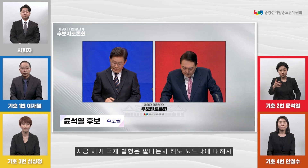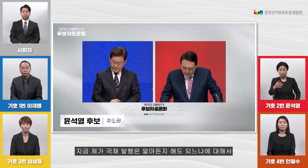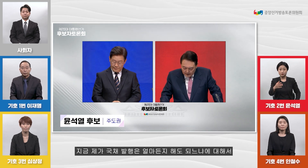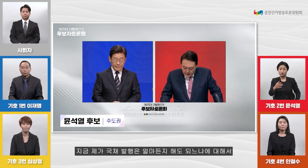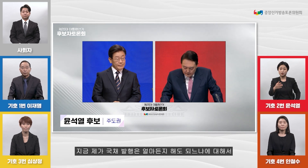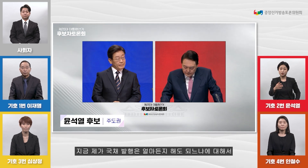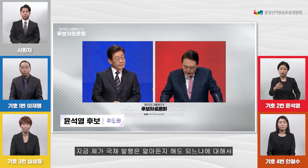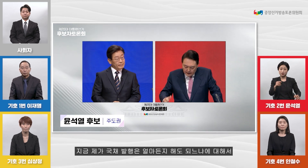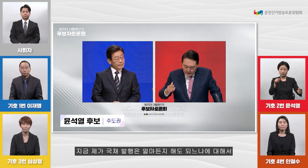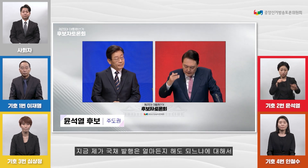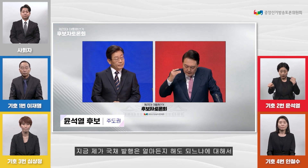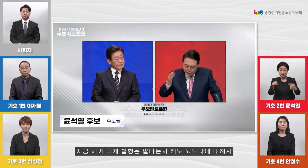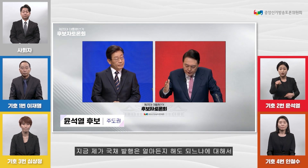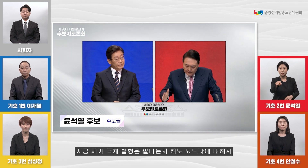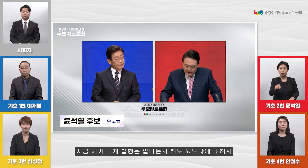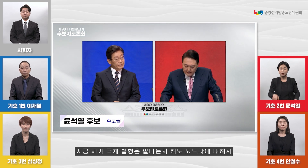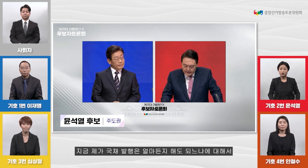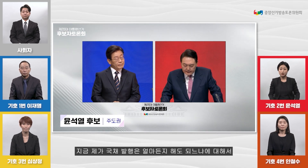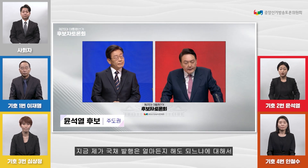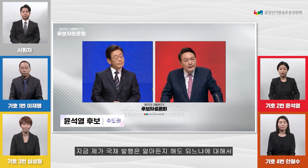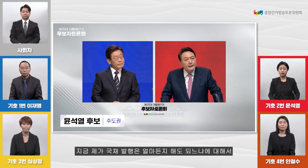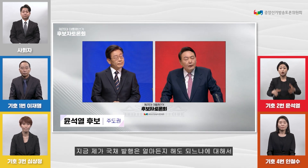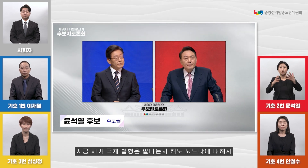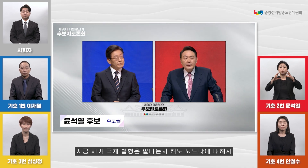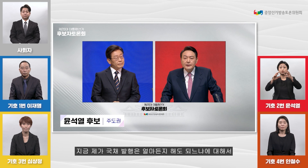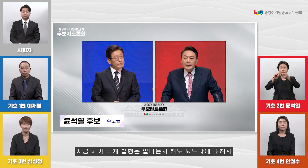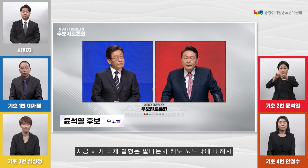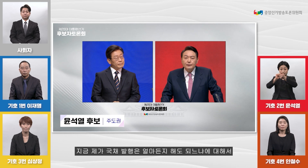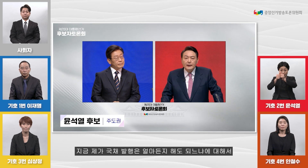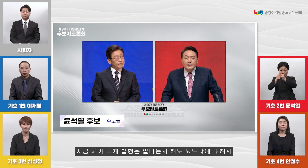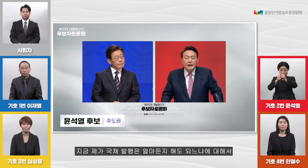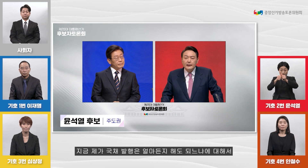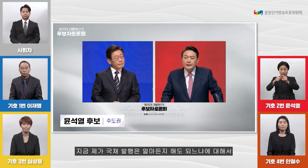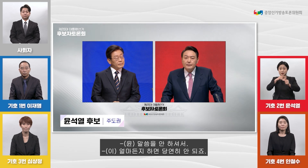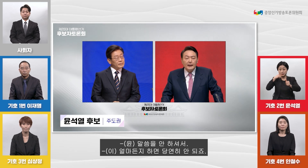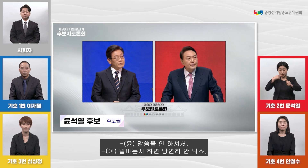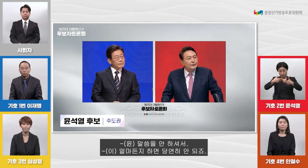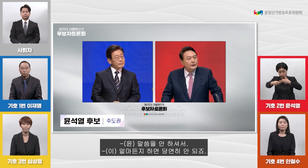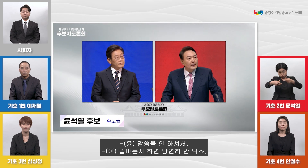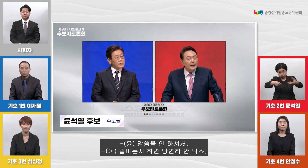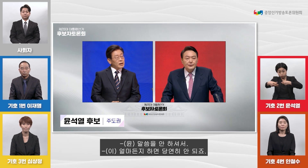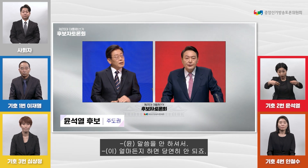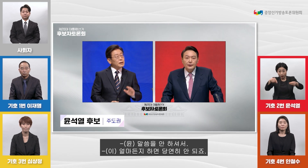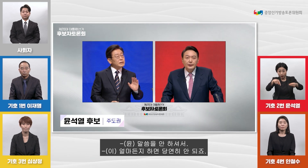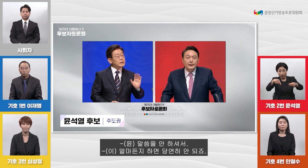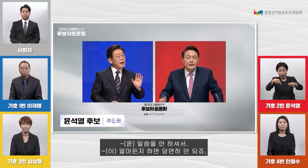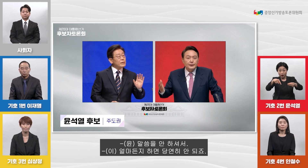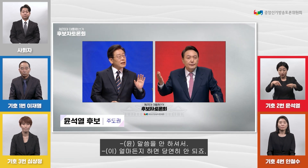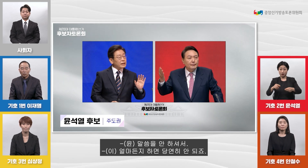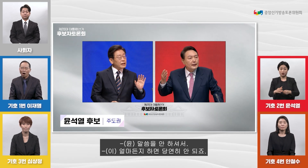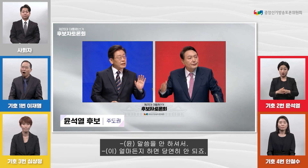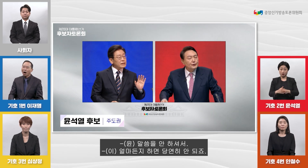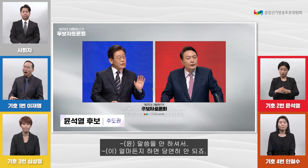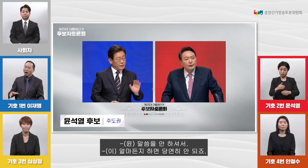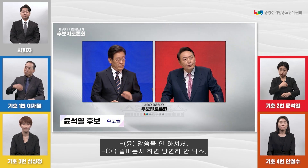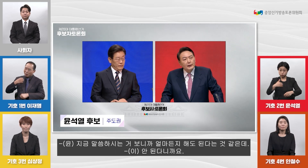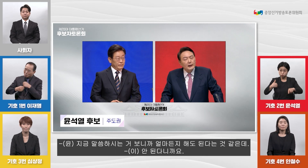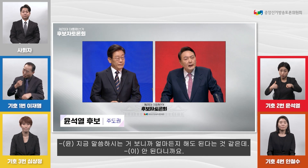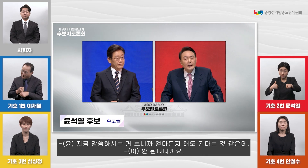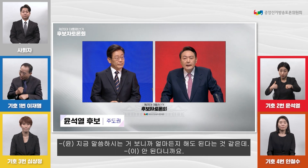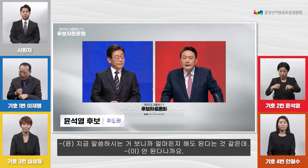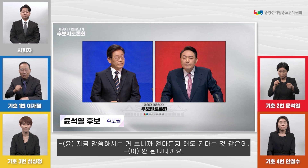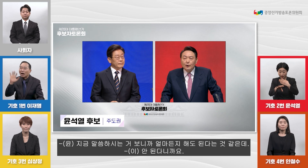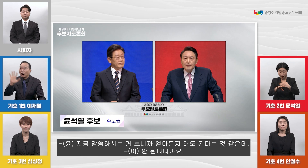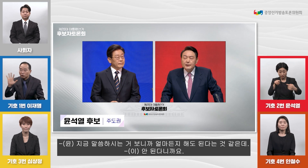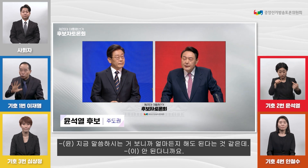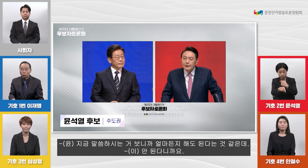하시니까 지금 제가 국채 발행은 얼마든지 해도 되느냐에 대해서 말씀을 지금 안 하셔서 얼마든지 하면 당연히 안 되지요. 말씀하시는 거